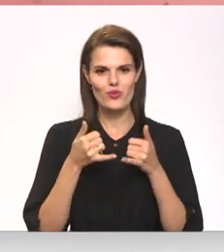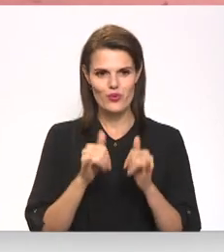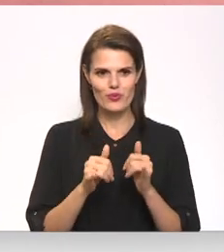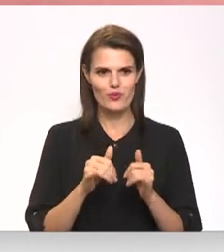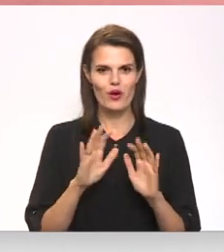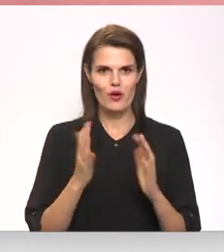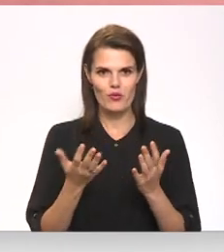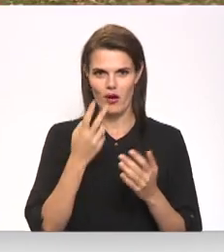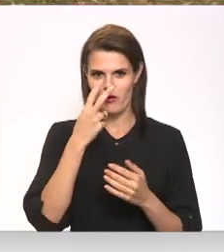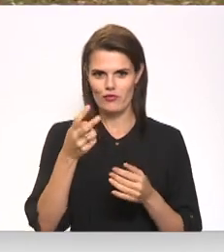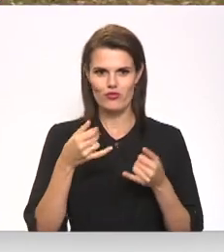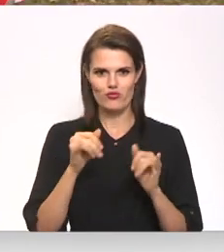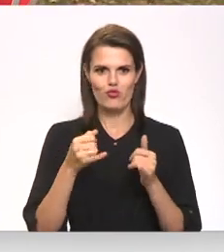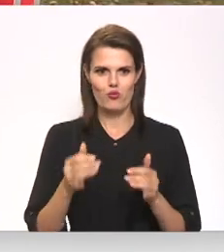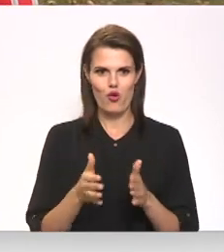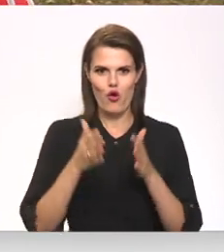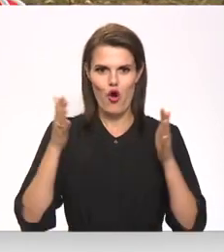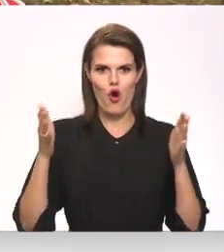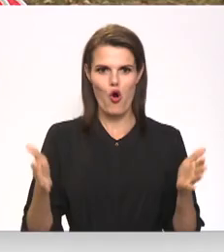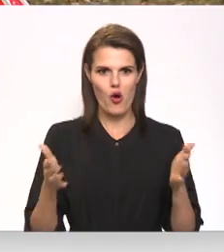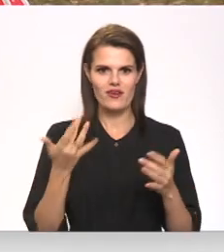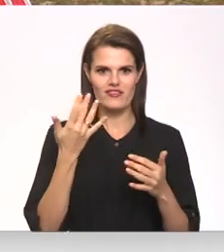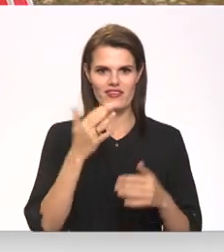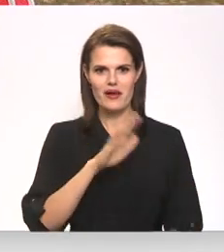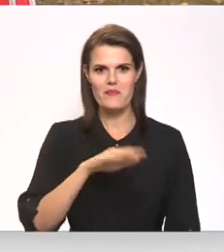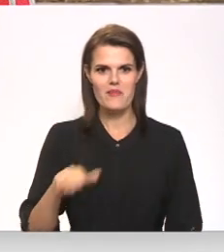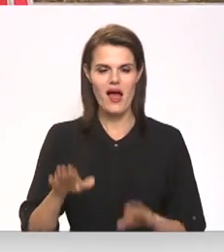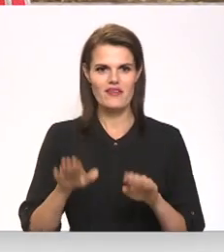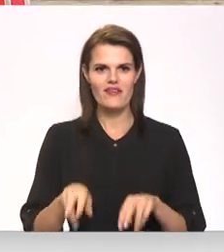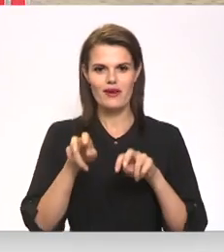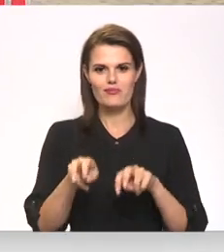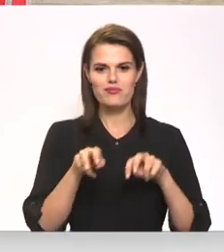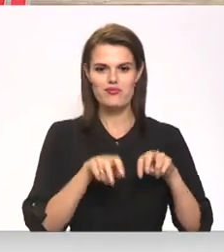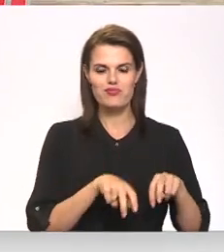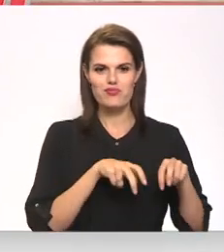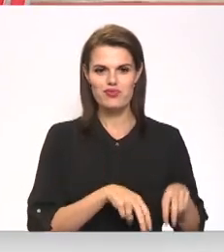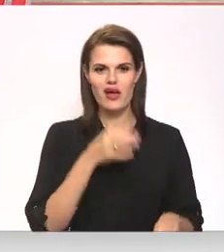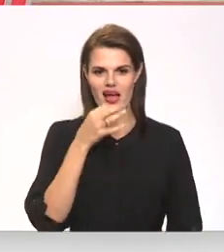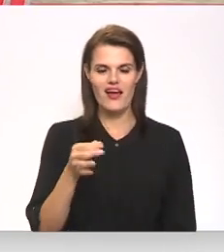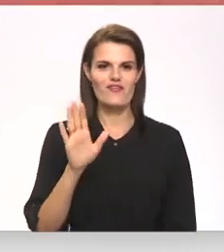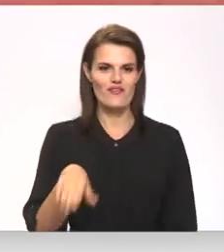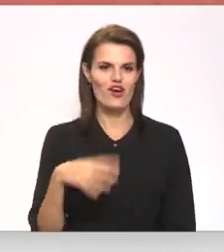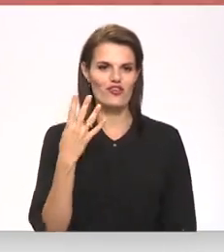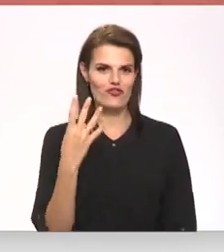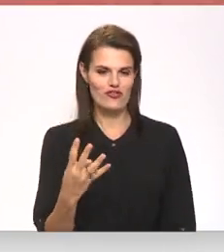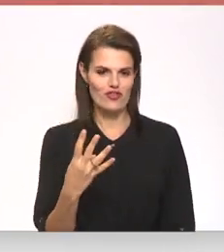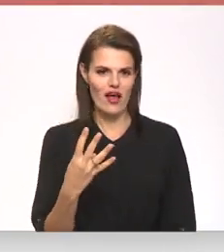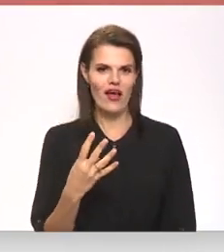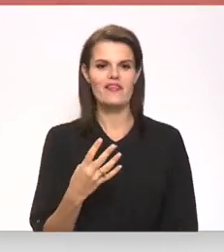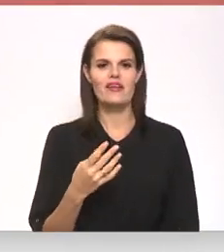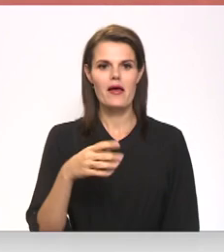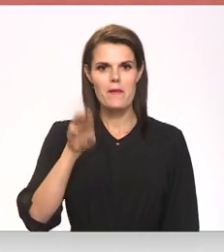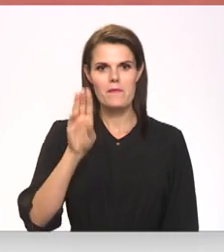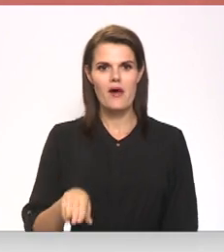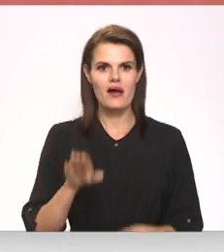viņas tādas lielākas nekā parasti. Cik tad te bērni var šūpoties? 4. Kā ir, ja mēnesi